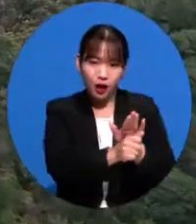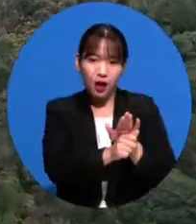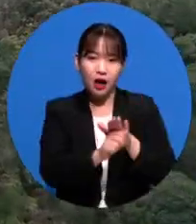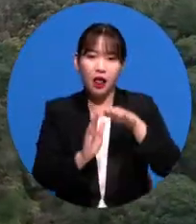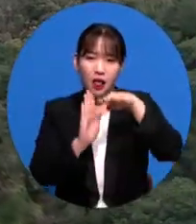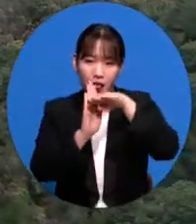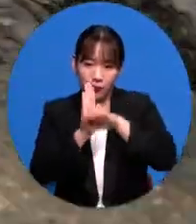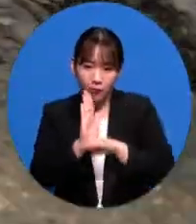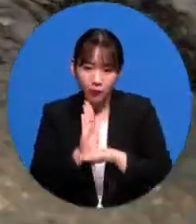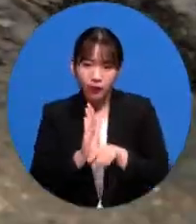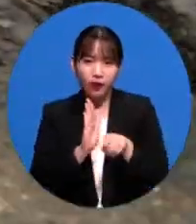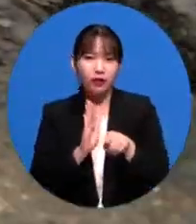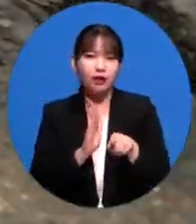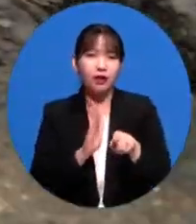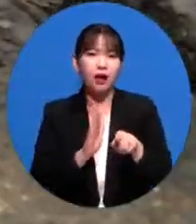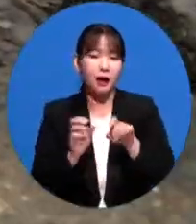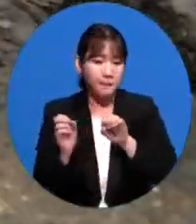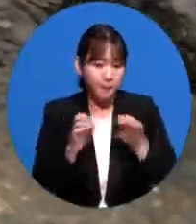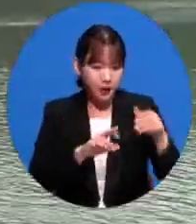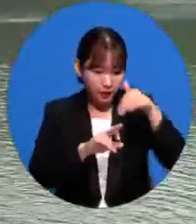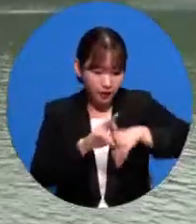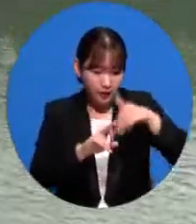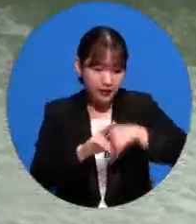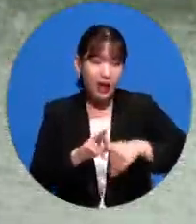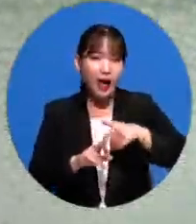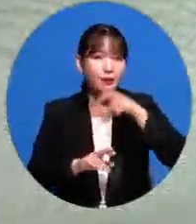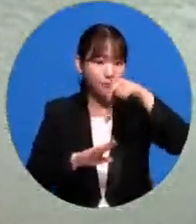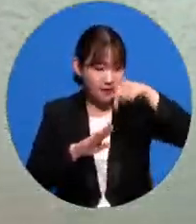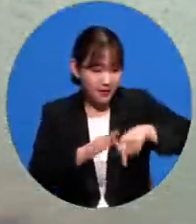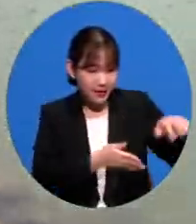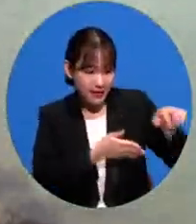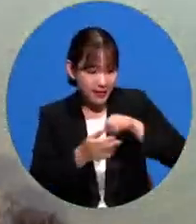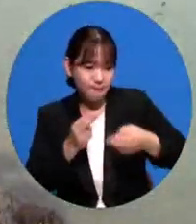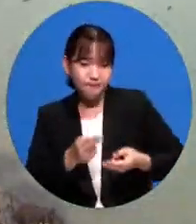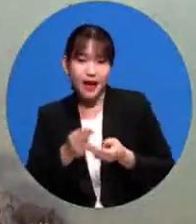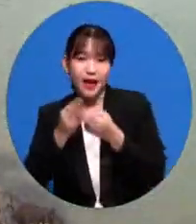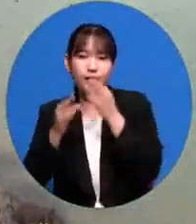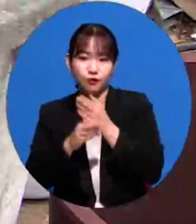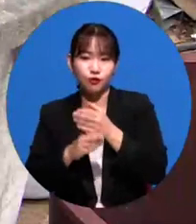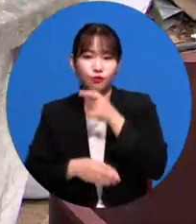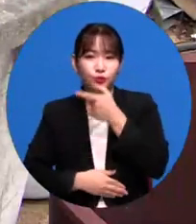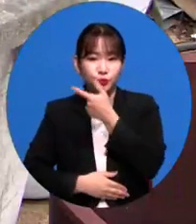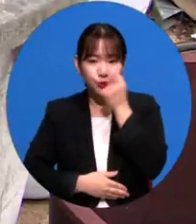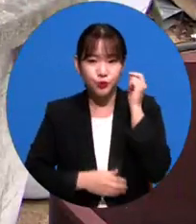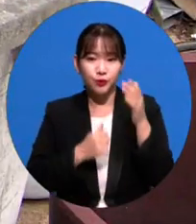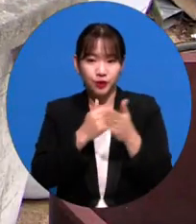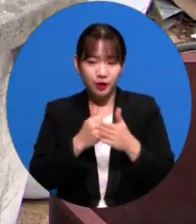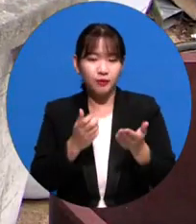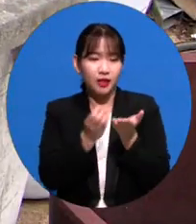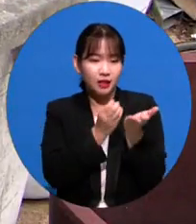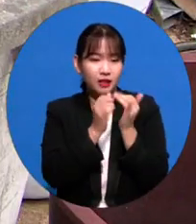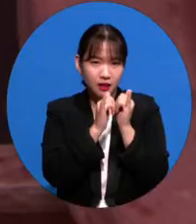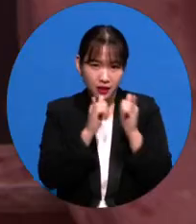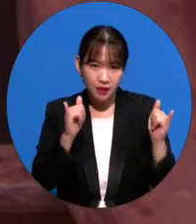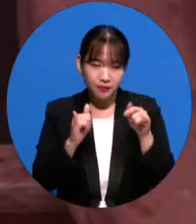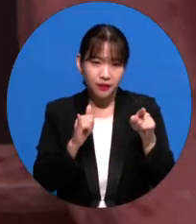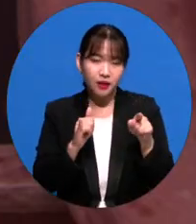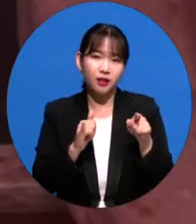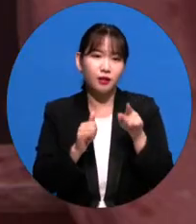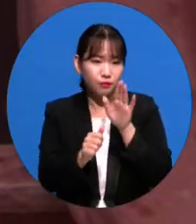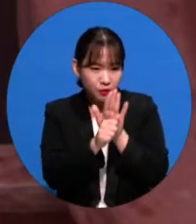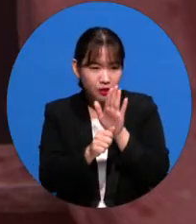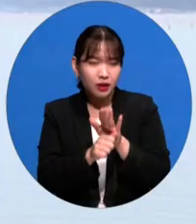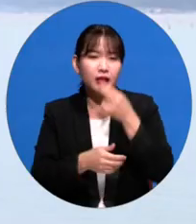저수지는 폐광산 지하수로 채워지고 있습니다. 물이 부족하다 보니 폐광 지하수는 섬마을 주민들에게 생명수와